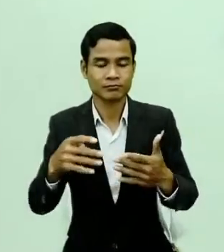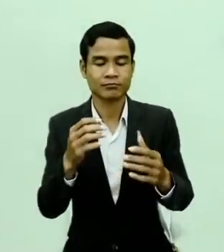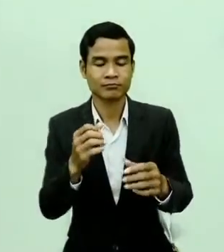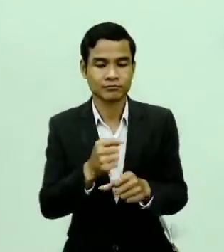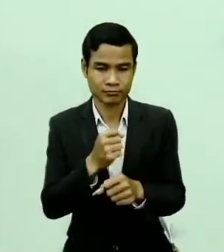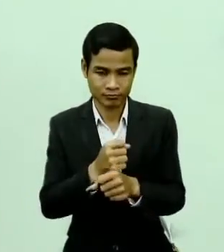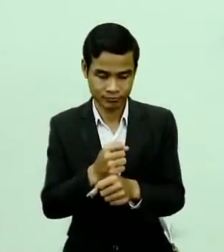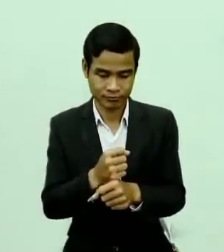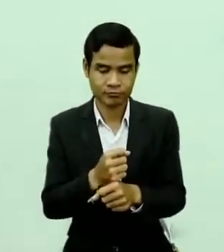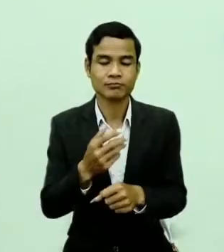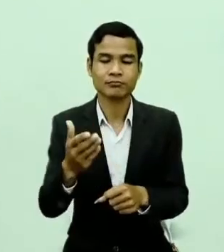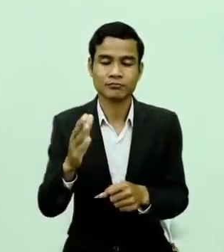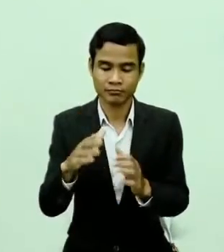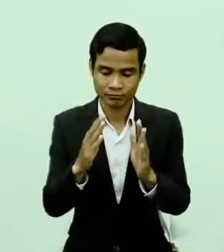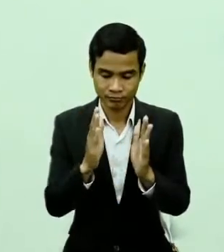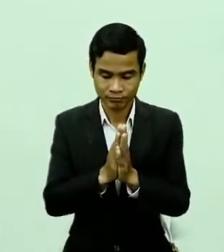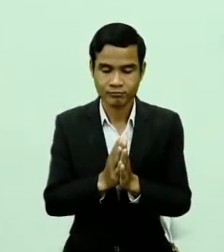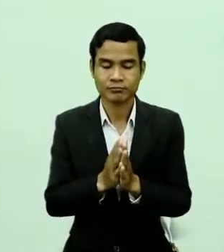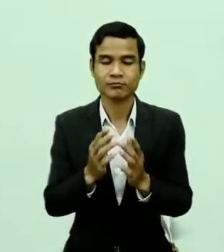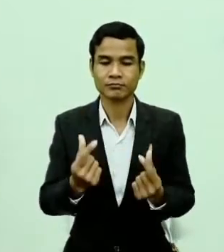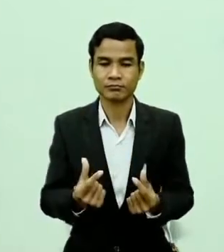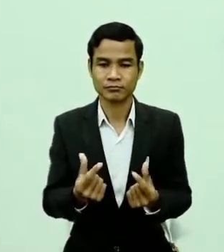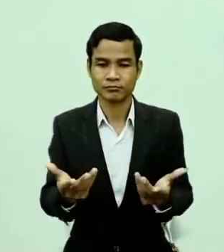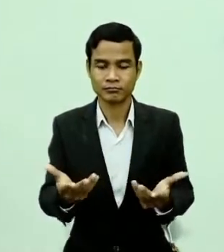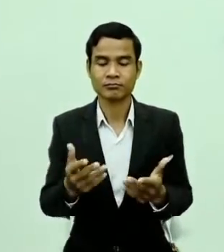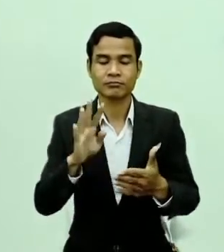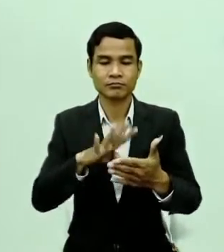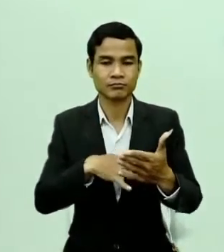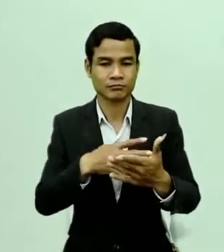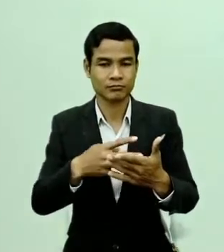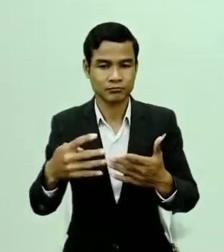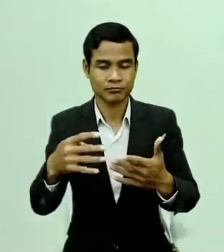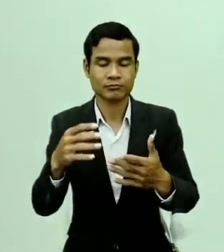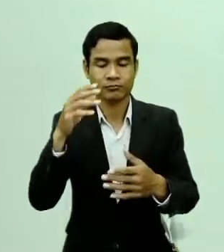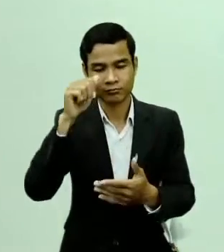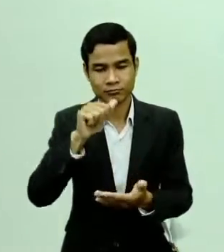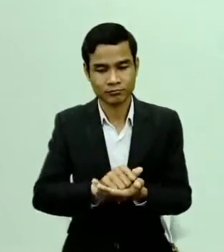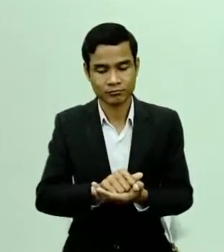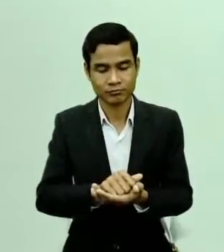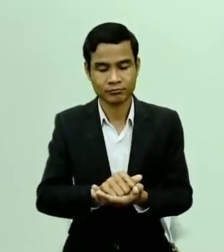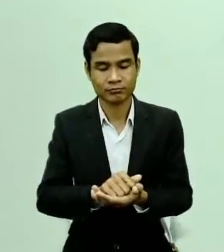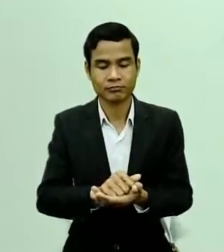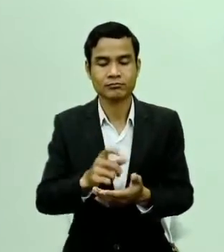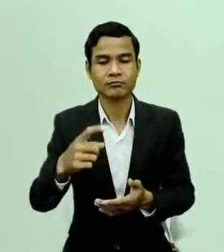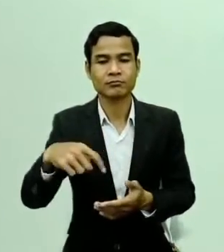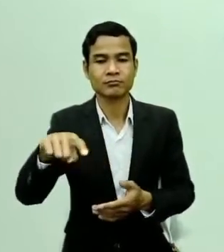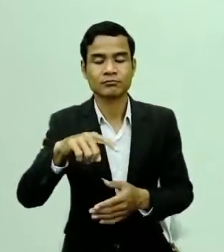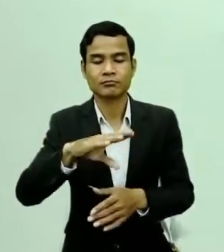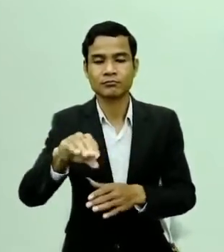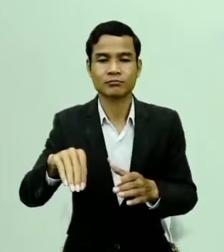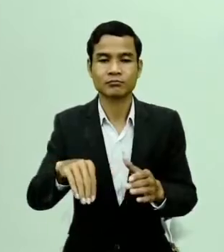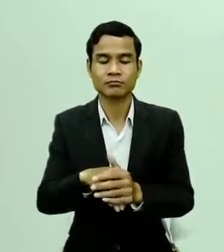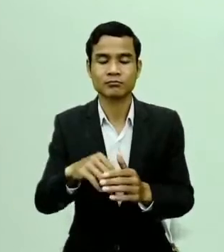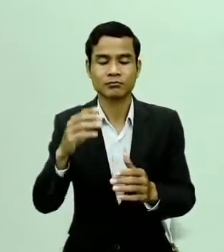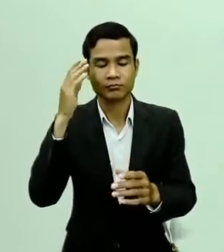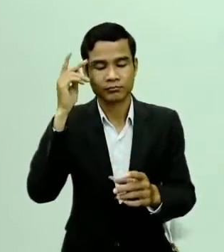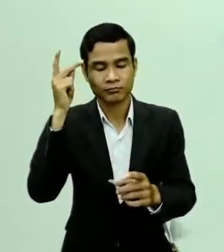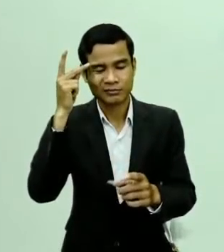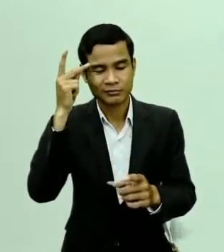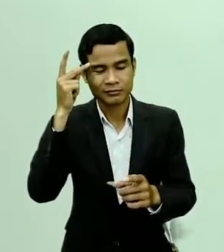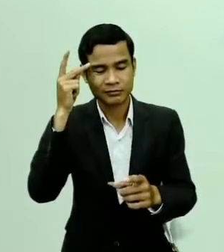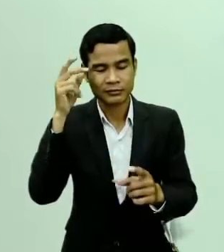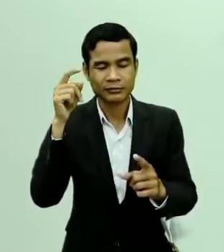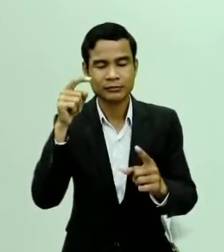chà ở cuốn đôi chân này đảm bấy phơ phán cả mùi bàn xâm rạch ta dương tiếng ọc này trở cực từ lửa bầy khá.